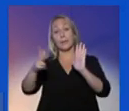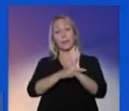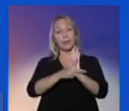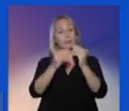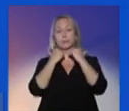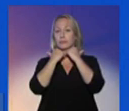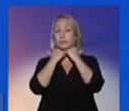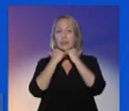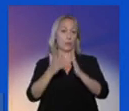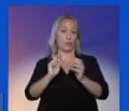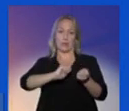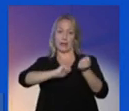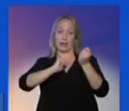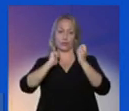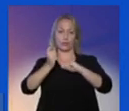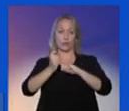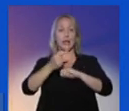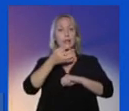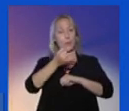αλλάζει κατά το δοκούν.